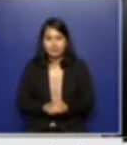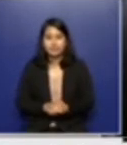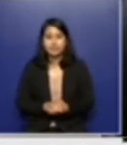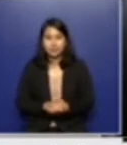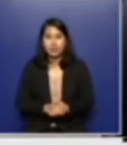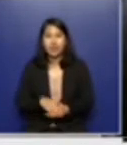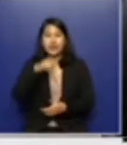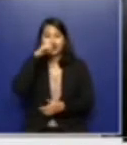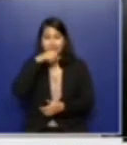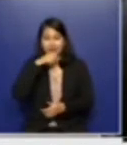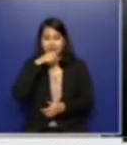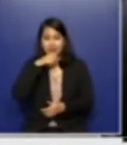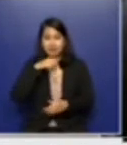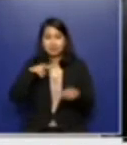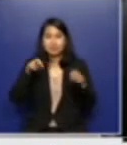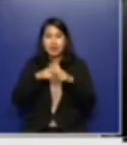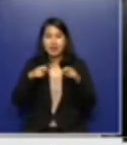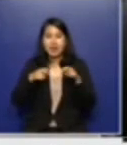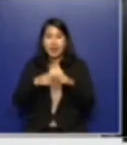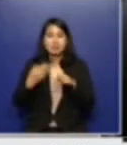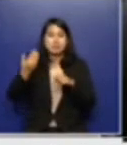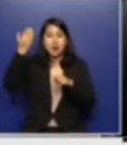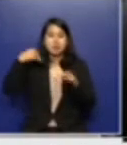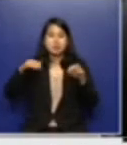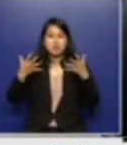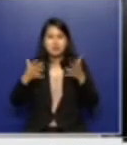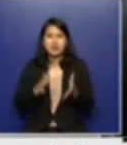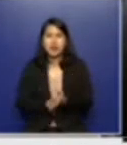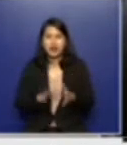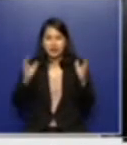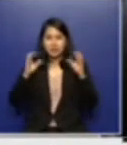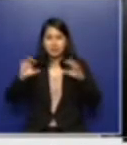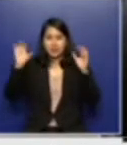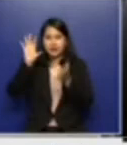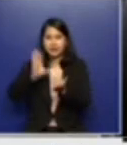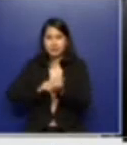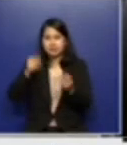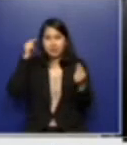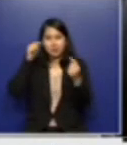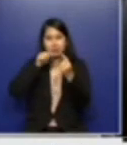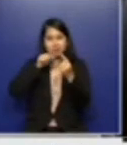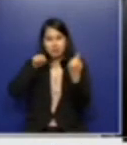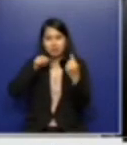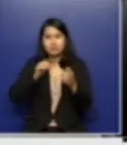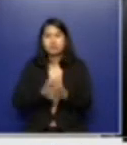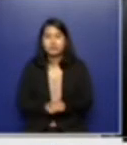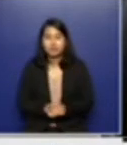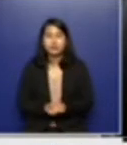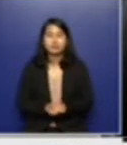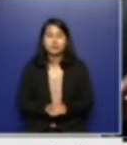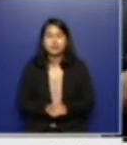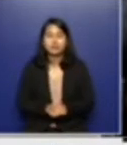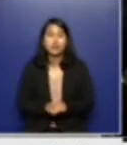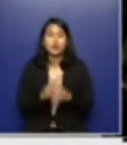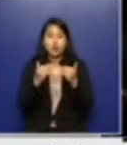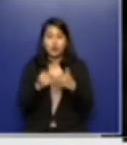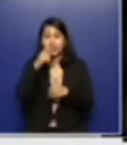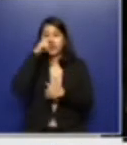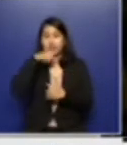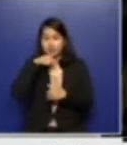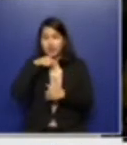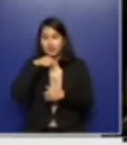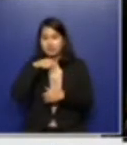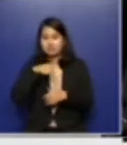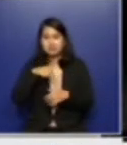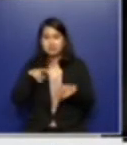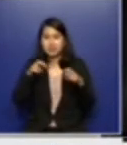ม่ได้เผชิญกับวิกฤตโควิดแบบนี้รัฐบาลยังเก็บได้ไม่ตามเป้าค่ะแล้วตอนนี้ค่ะประเทศอยู่ในภาวะที่ไม่ป